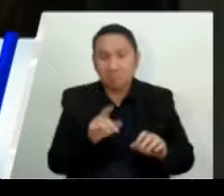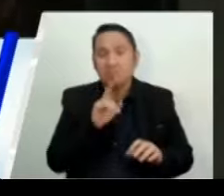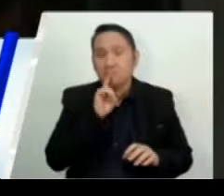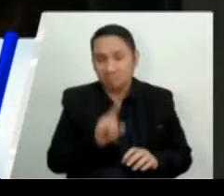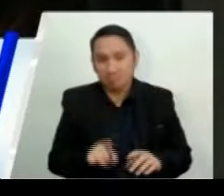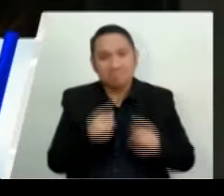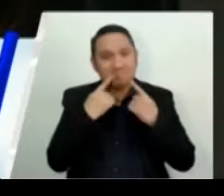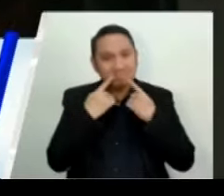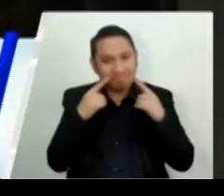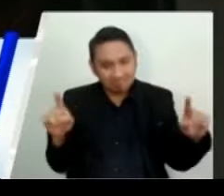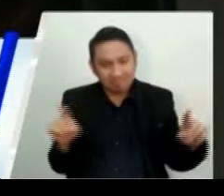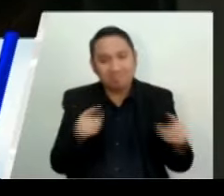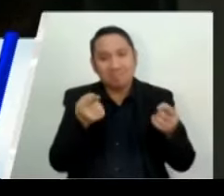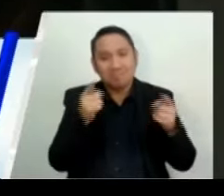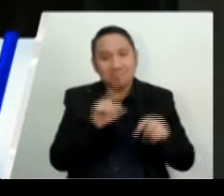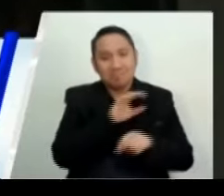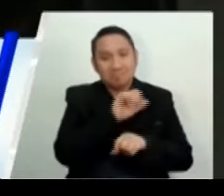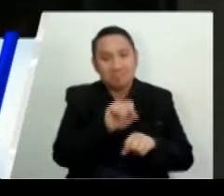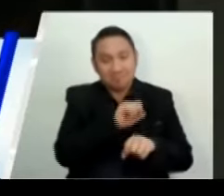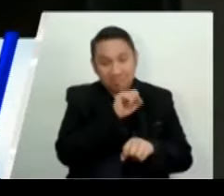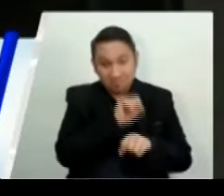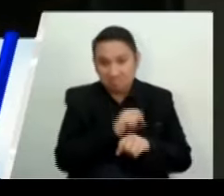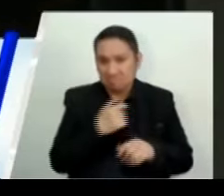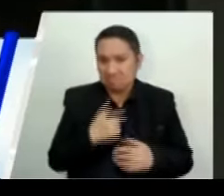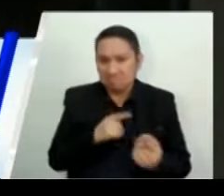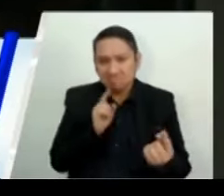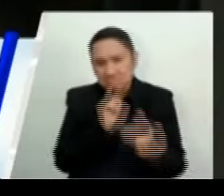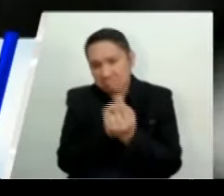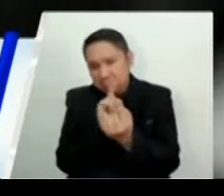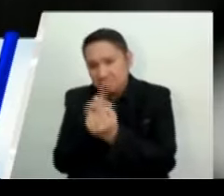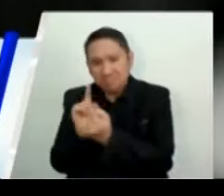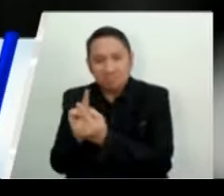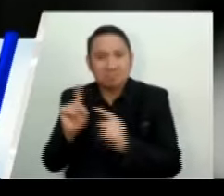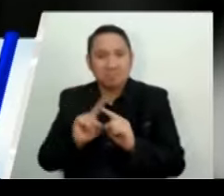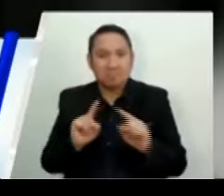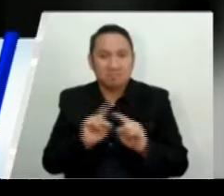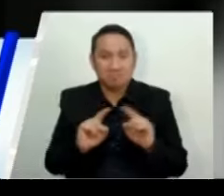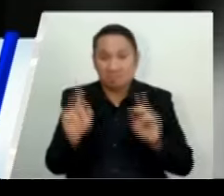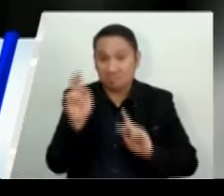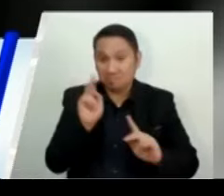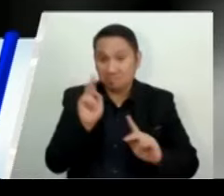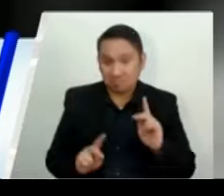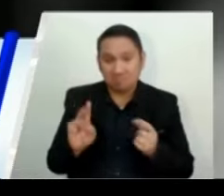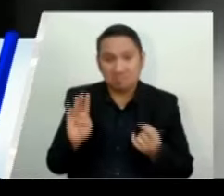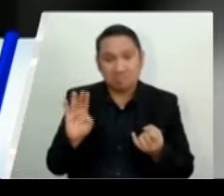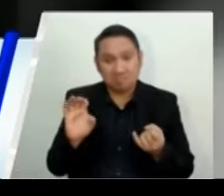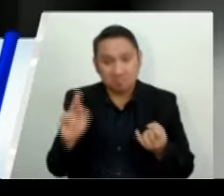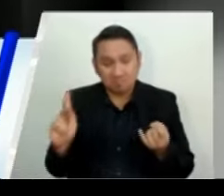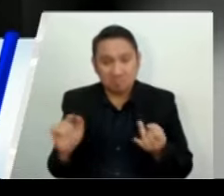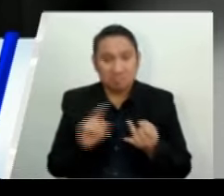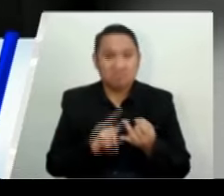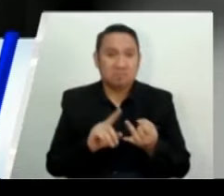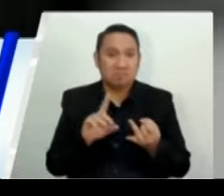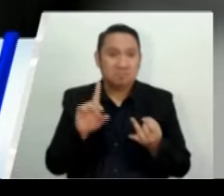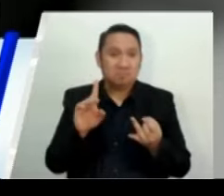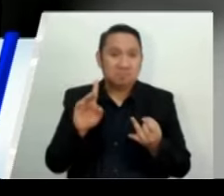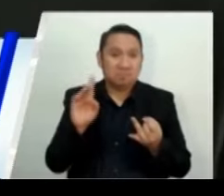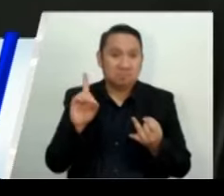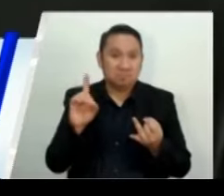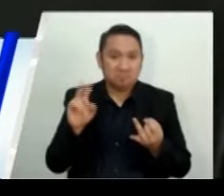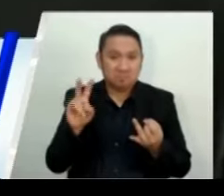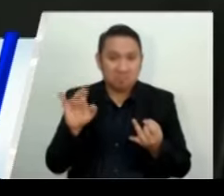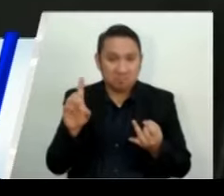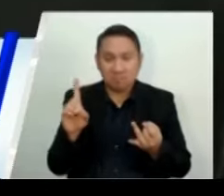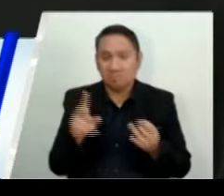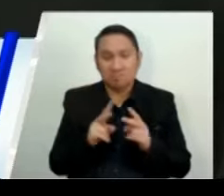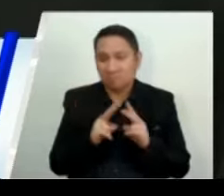many people. I met si Becky Armstrong nandun, si David Beckham. Nakakatuwa kasi you're able to